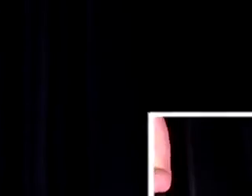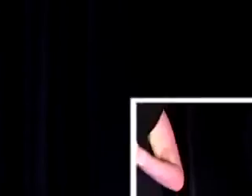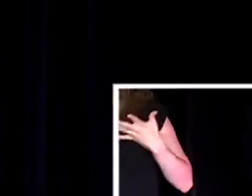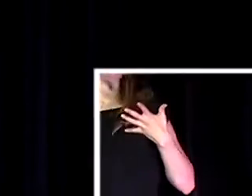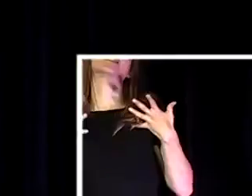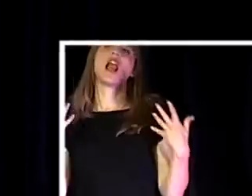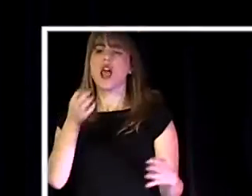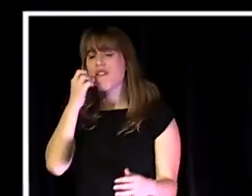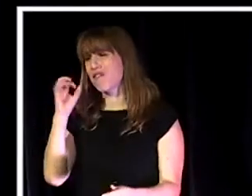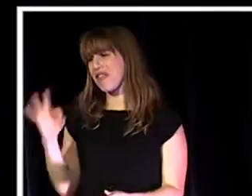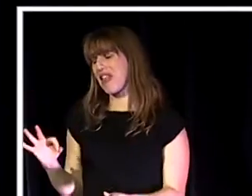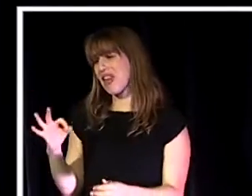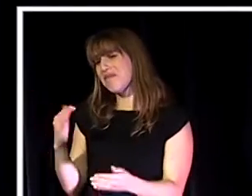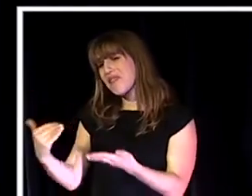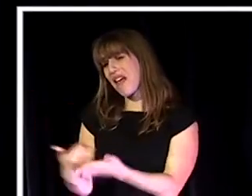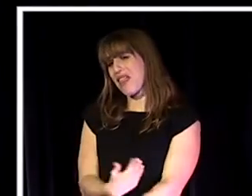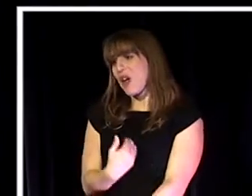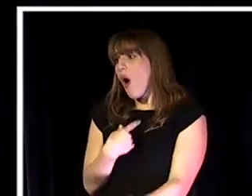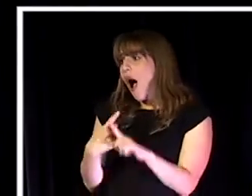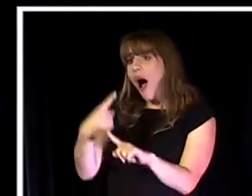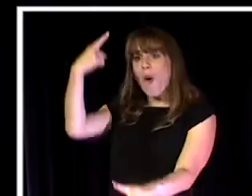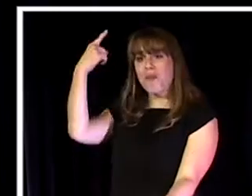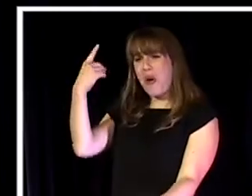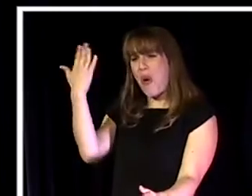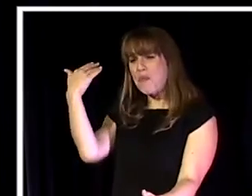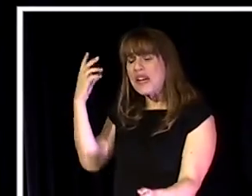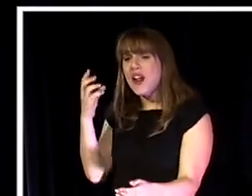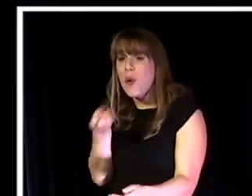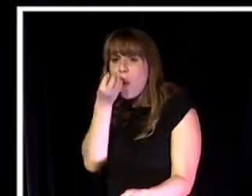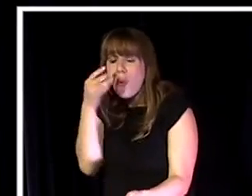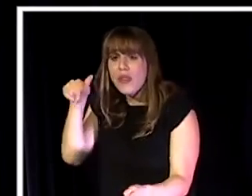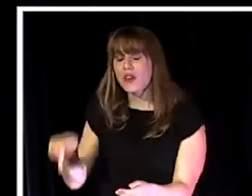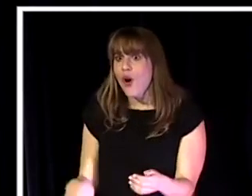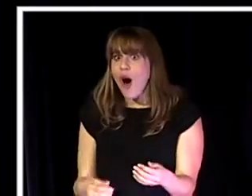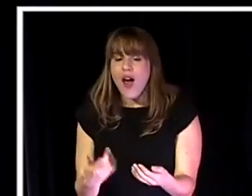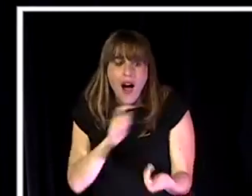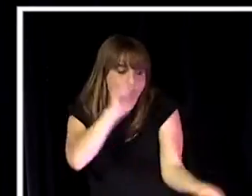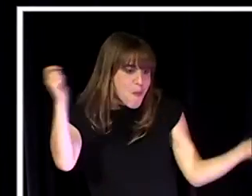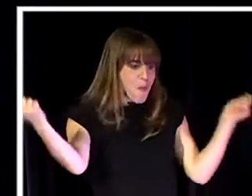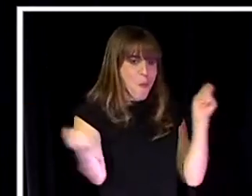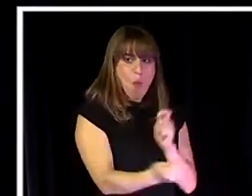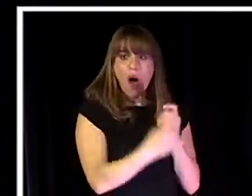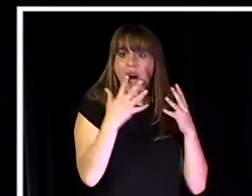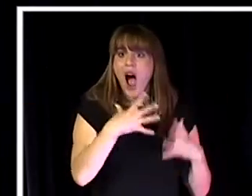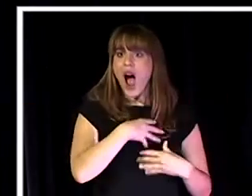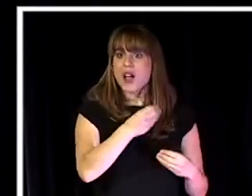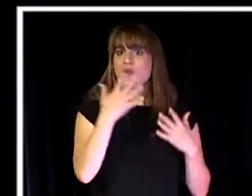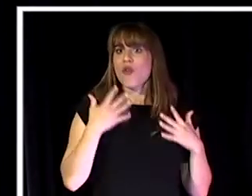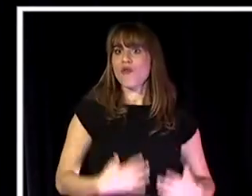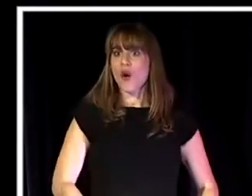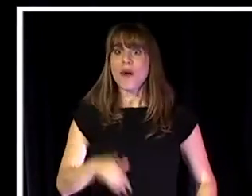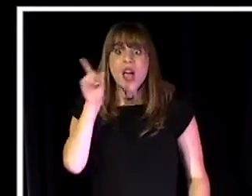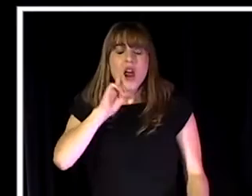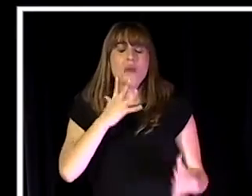φτέρι, πόσο άδικο είχες! Ένα απλό λινάρι ήμουν και κοίτα τι έχω γίνει! Ένα λευκό λινοφόρεμα και η γυναίκα με αγαπάει,